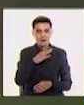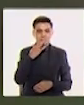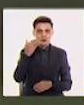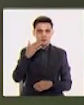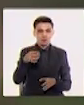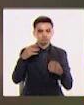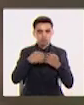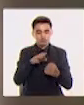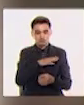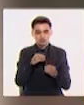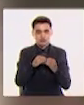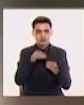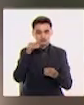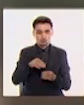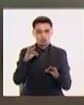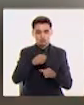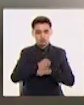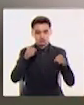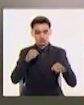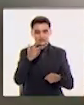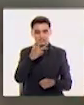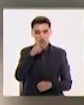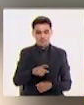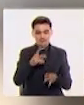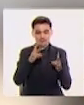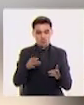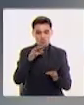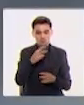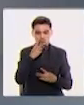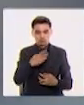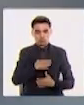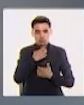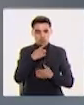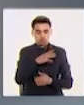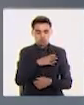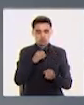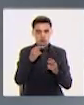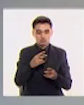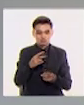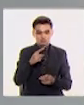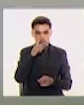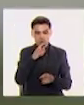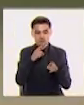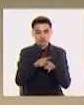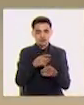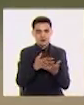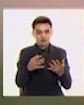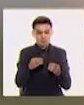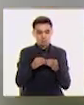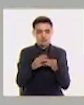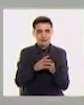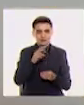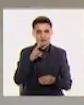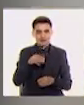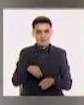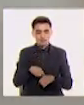сарапшылар да 10 мыңдаған оқтарының жарылысынан үш адамның қаза табуына таң қалып кетіпті. Өйткені кейбір оқтұмсықтар 15 шақырымға дейін